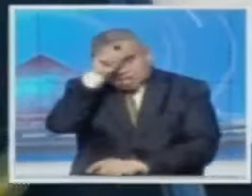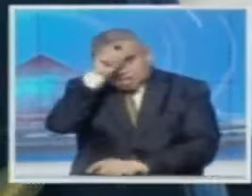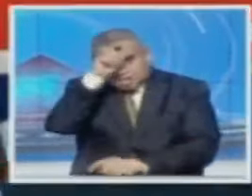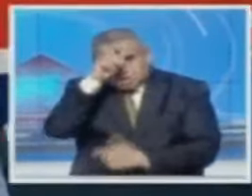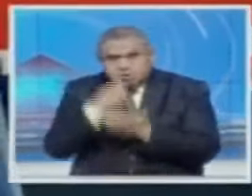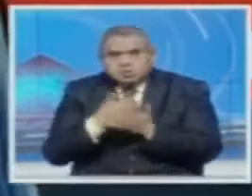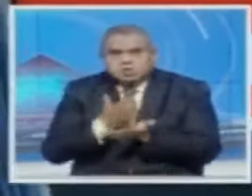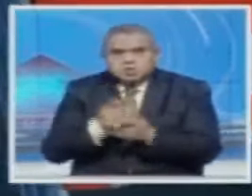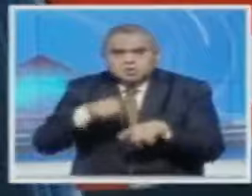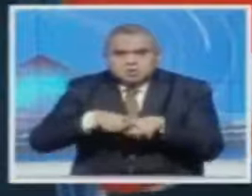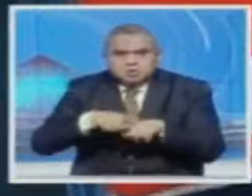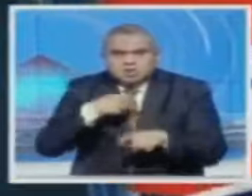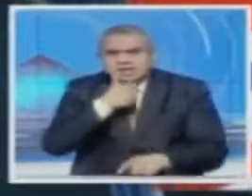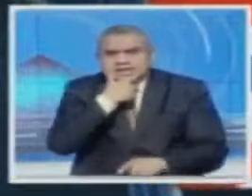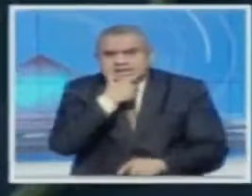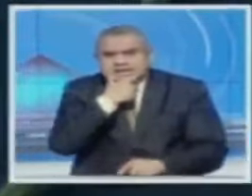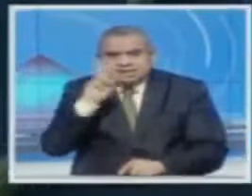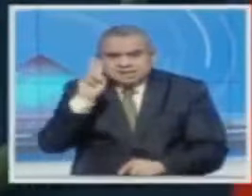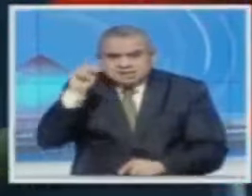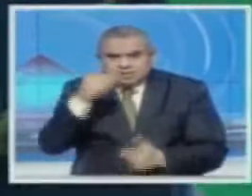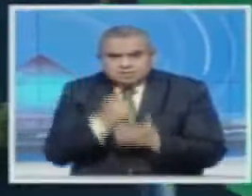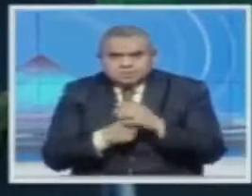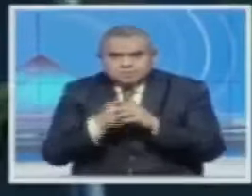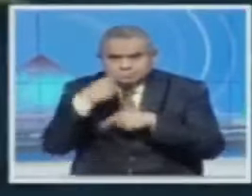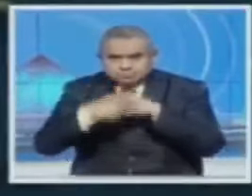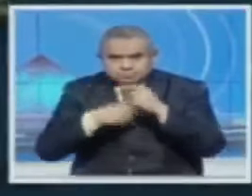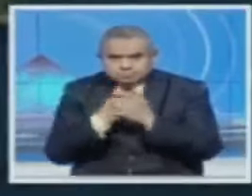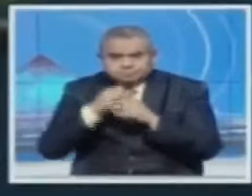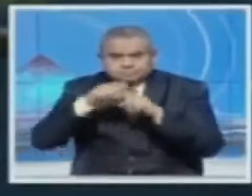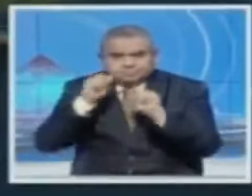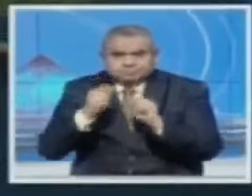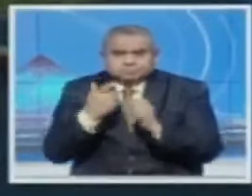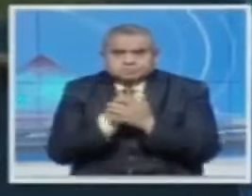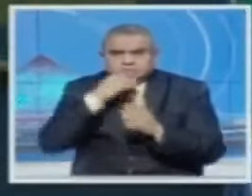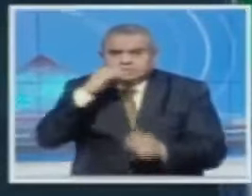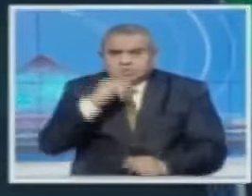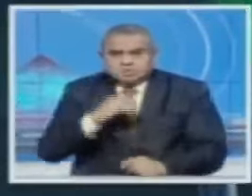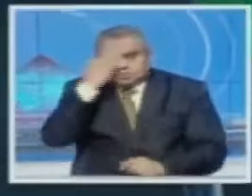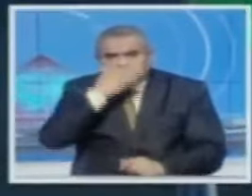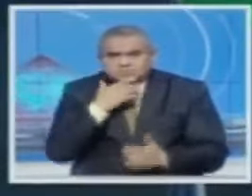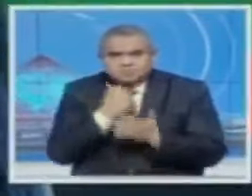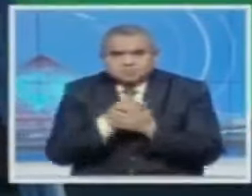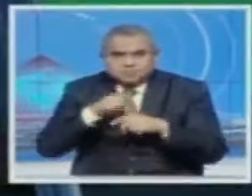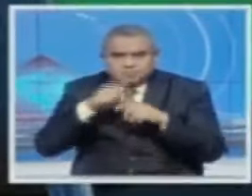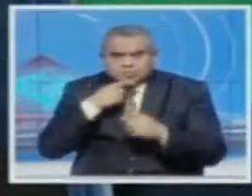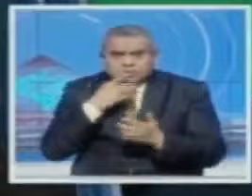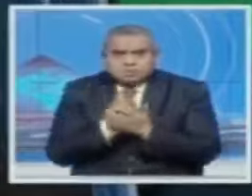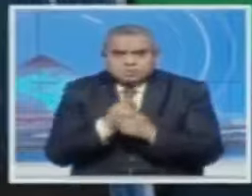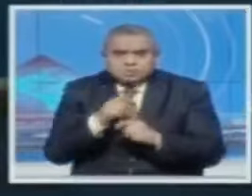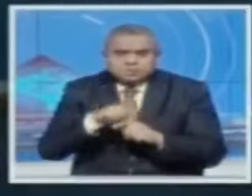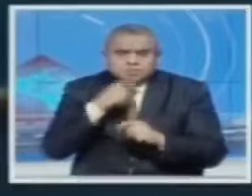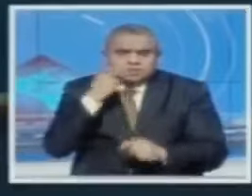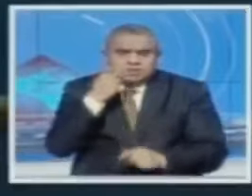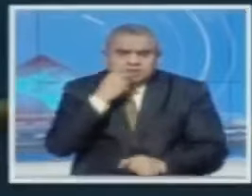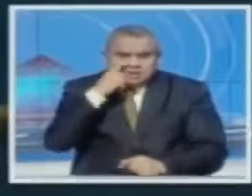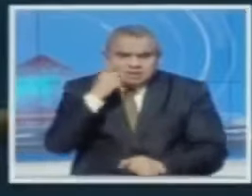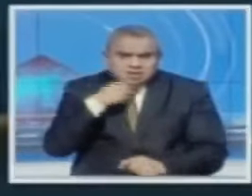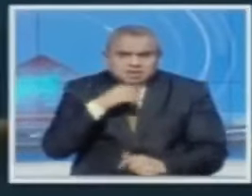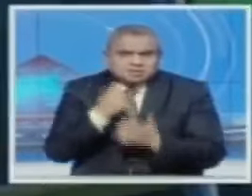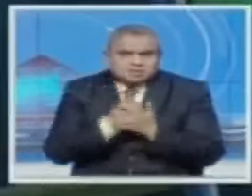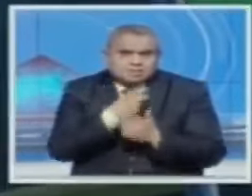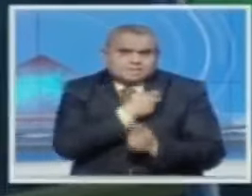وقبرص والمملكة المتحدة وبوركينا فاسو وجنوب أفريقيا وملاوي والكاميرون